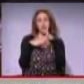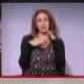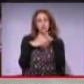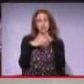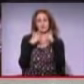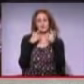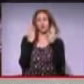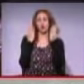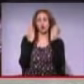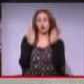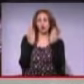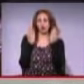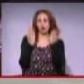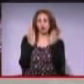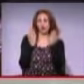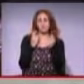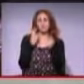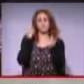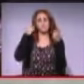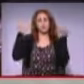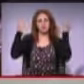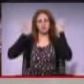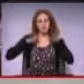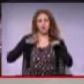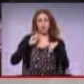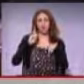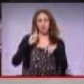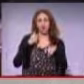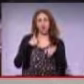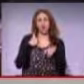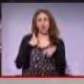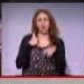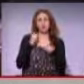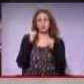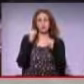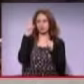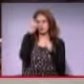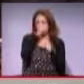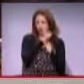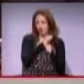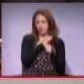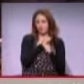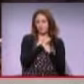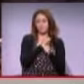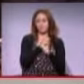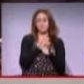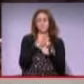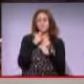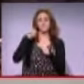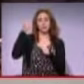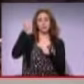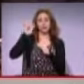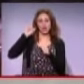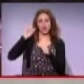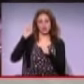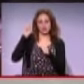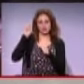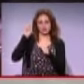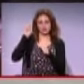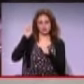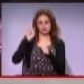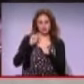ربنا ولا تحمل علينا إصرا كما حملته